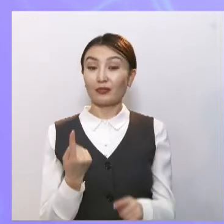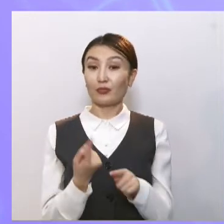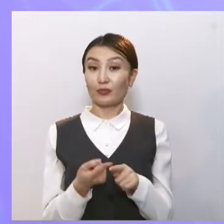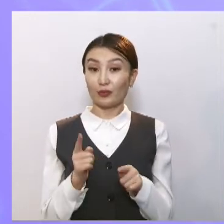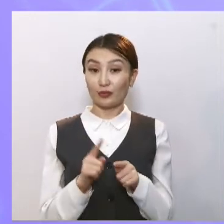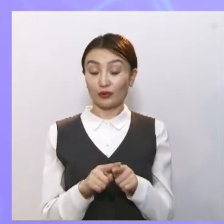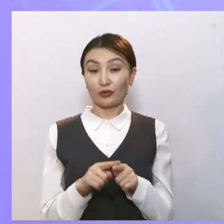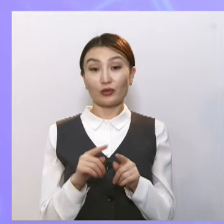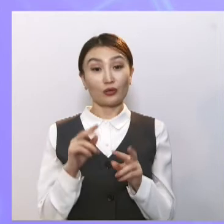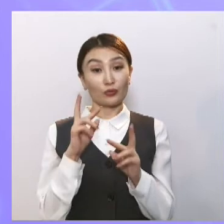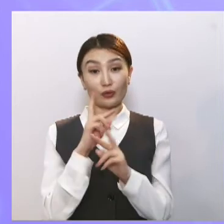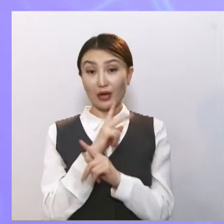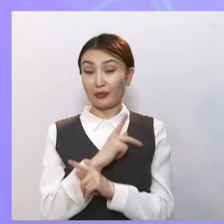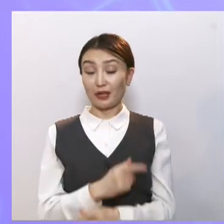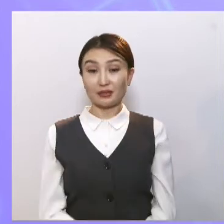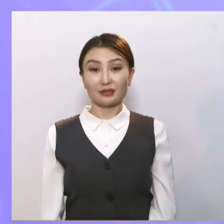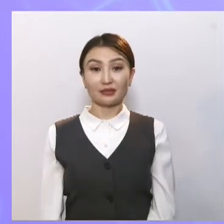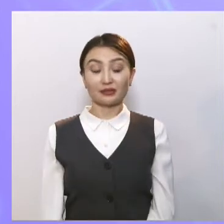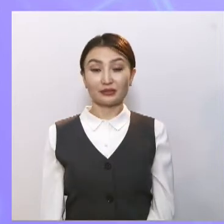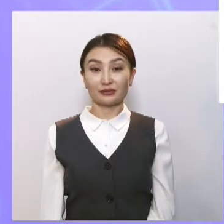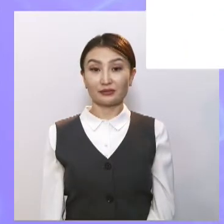Бул туура эмес.